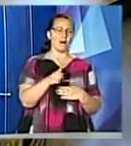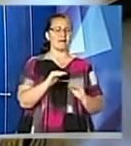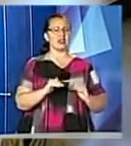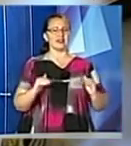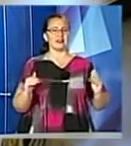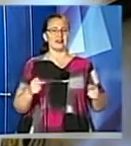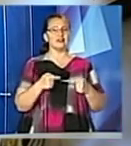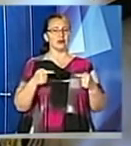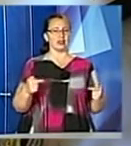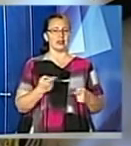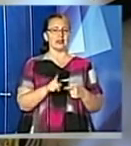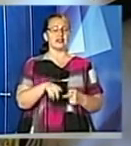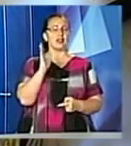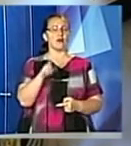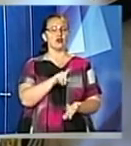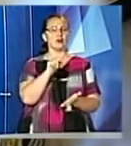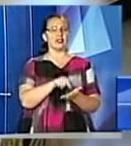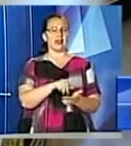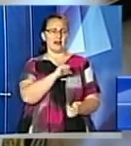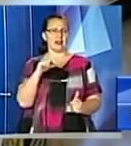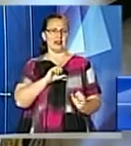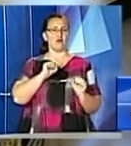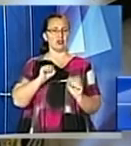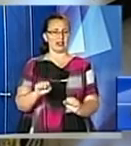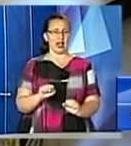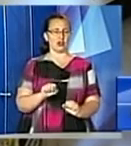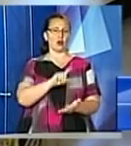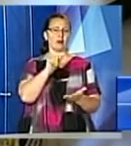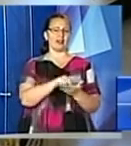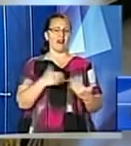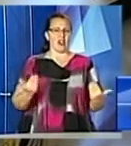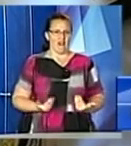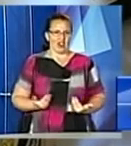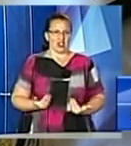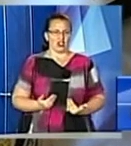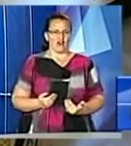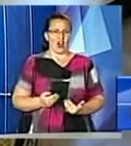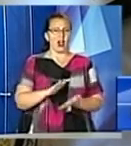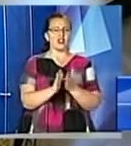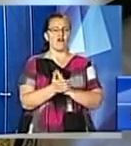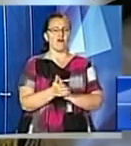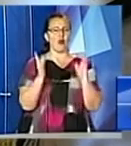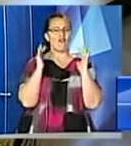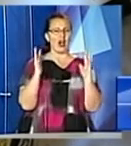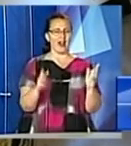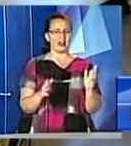будуть питання самозахисту, це будуть питання умов виживання в умовах лісу, це будуть питання